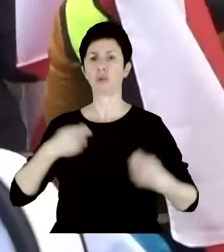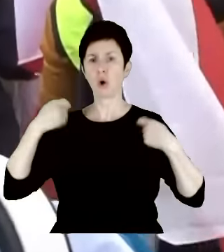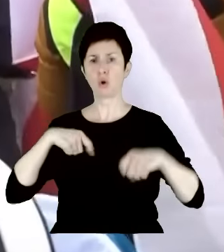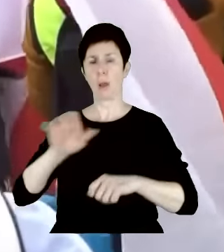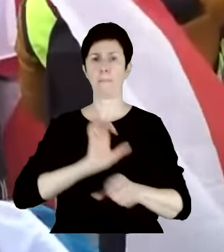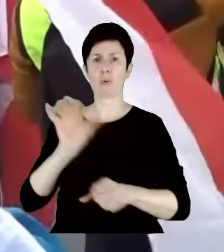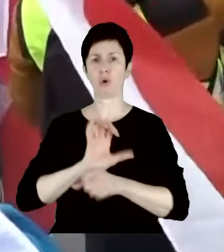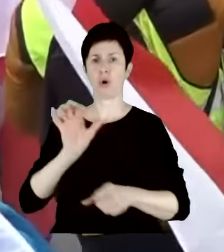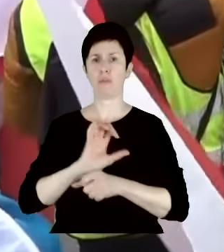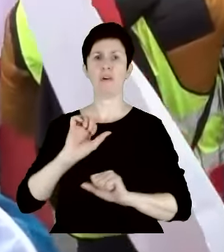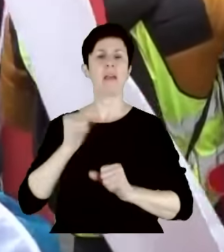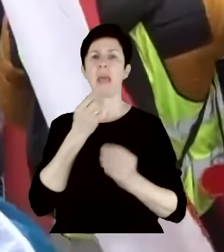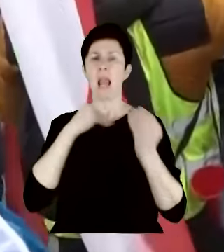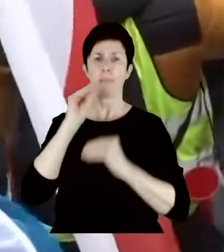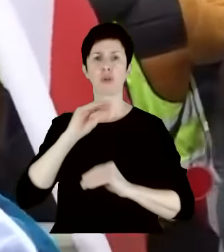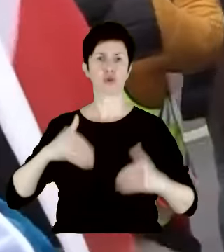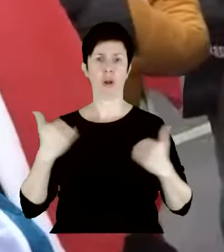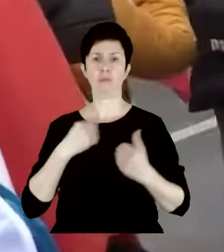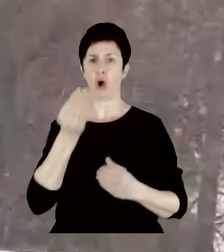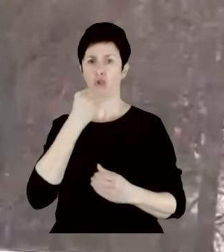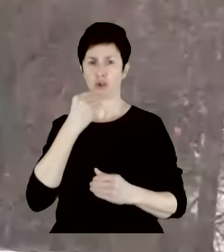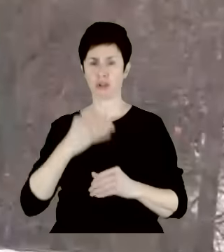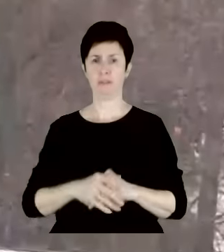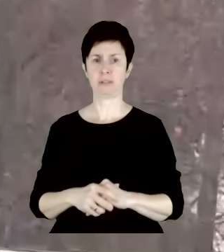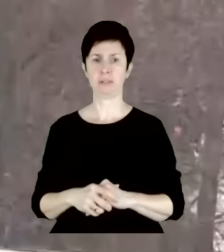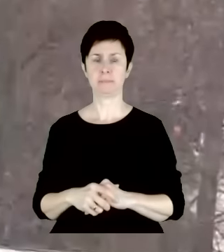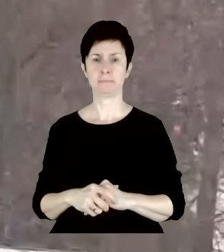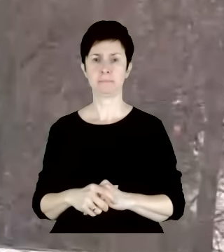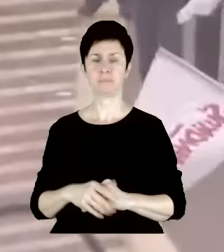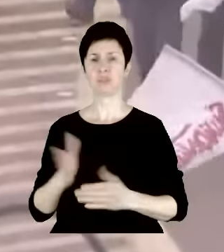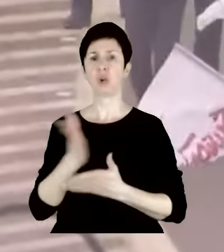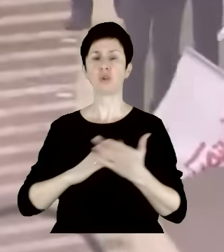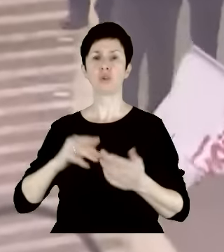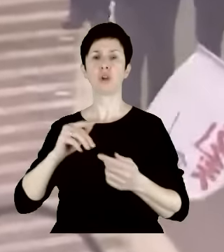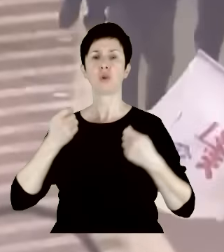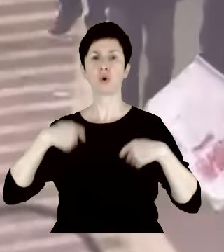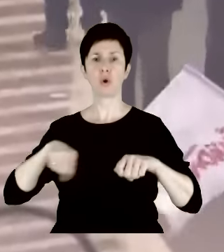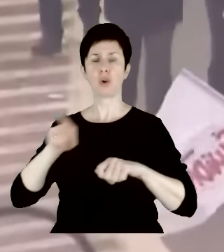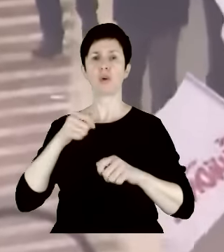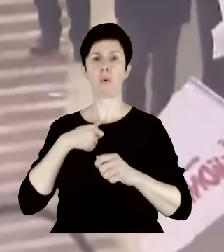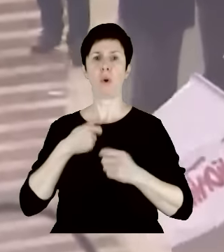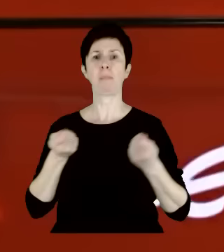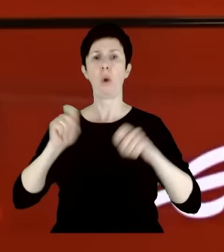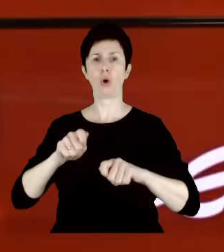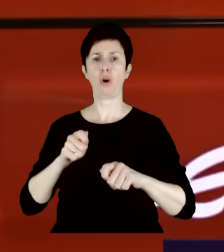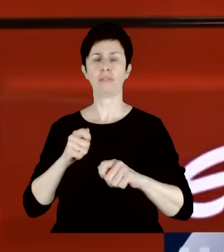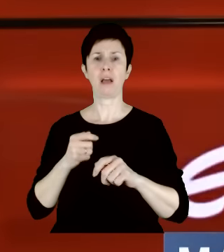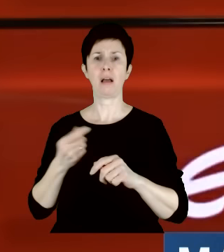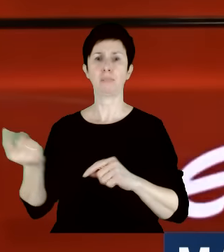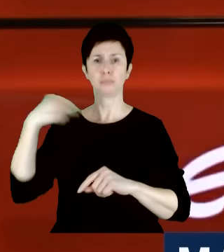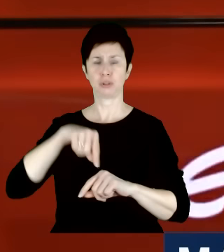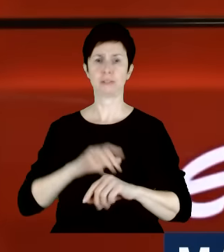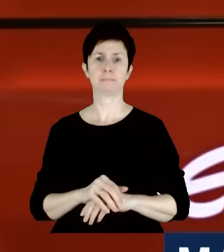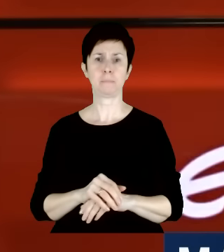najbardziej zdrową żywność w Europie, o ile nie na świecie. Części z rolników policja zablokowała wjazd do stolicy. W Warszawie jest